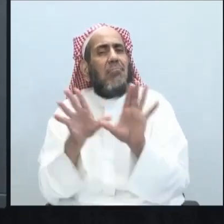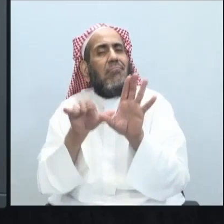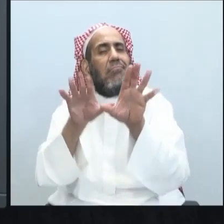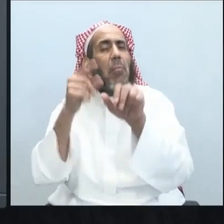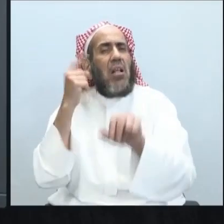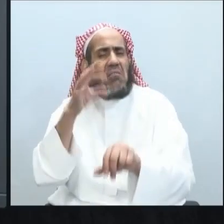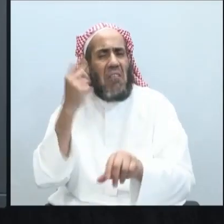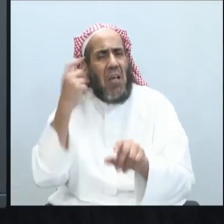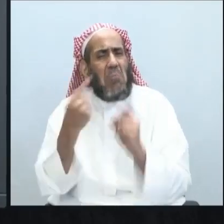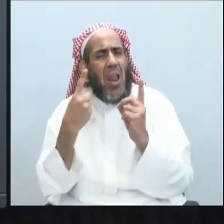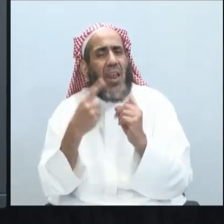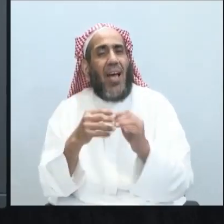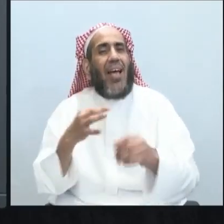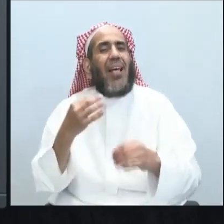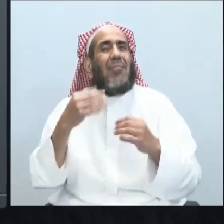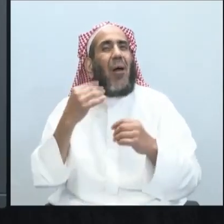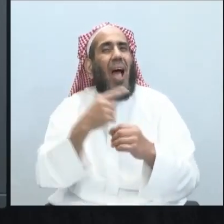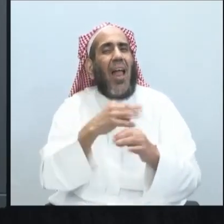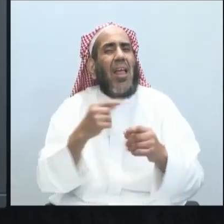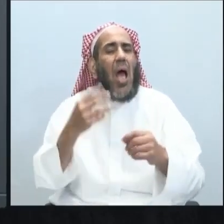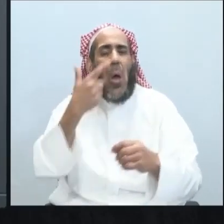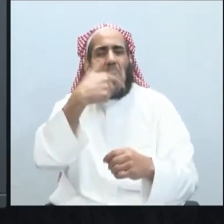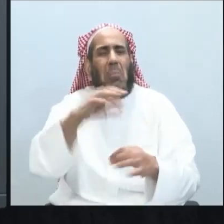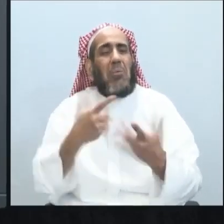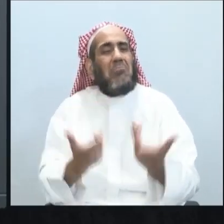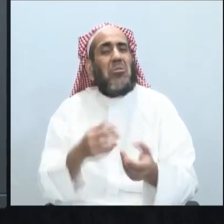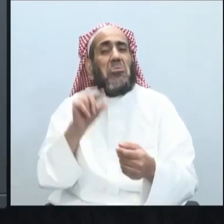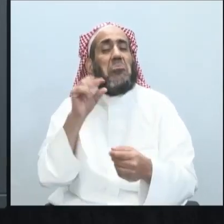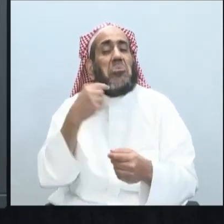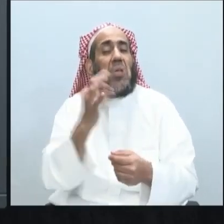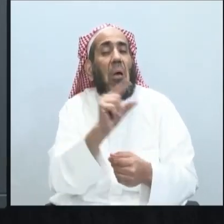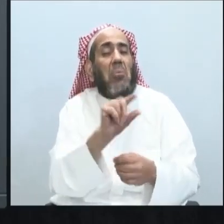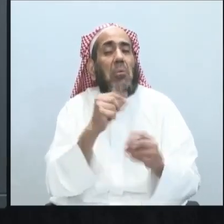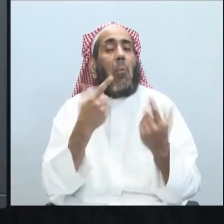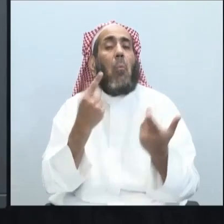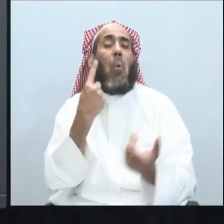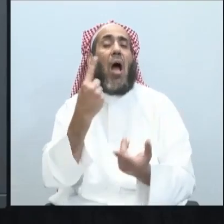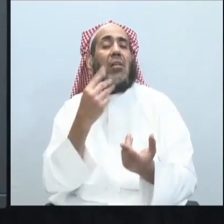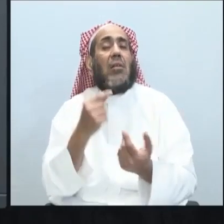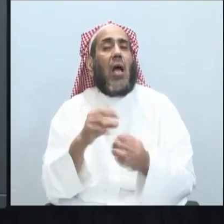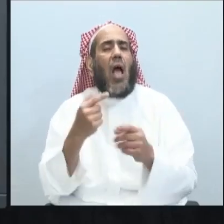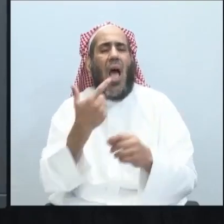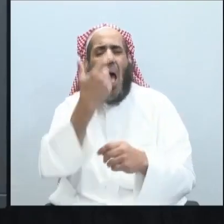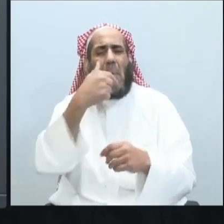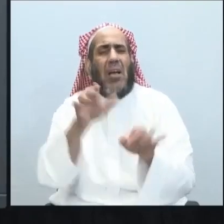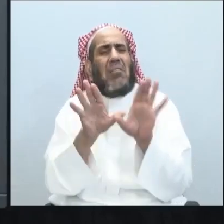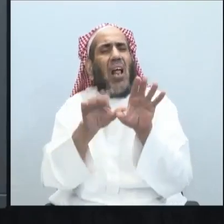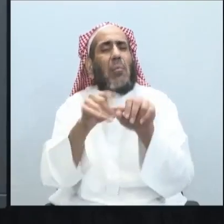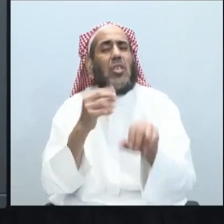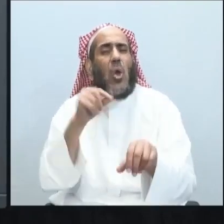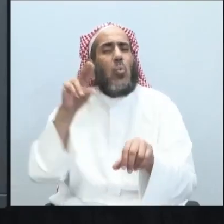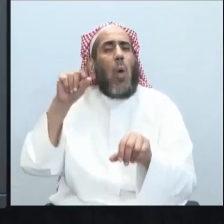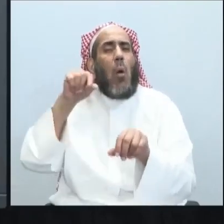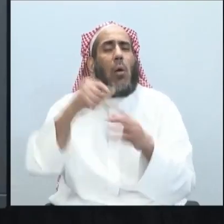هل تفهم منها انها تغني ام انها تبكي تصيح كلها صوت بصوت واحد فلذلك نقول ابكت تلكم الحمامه ام